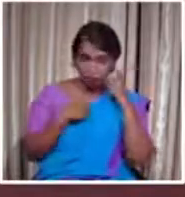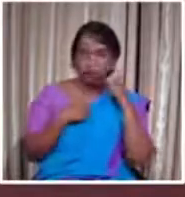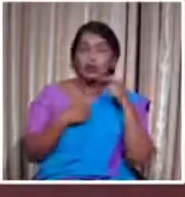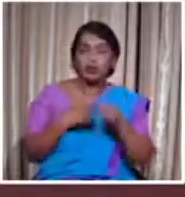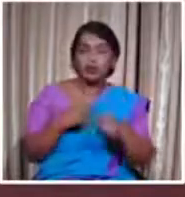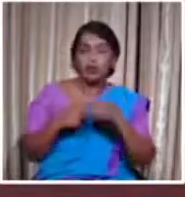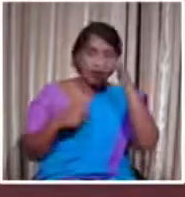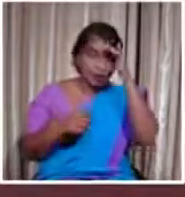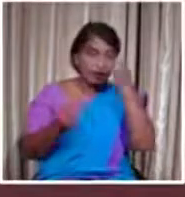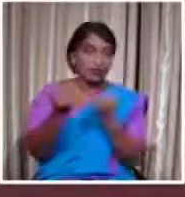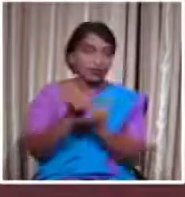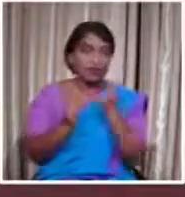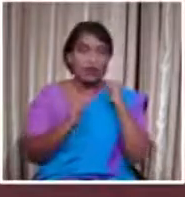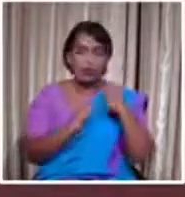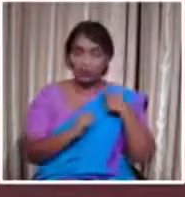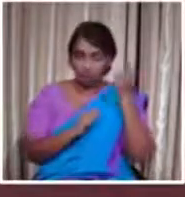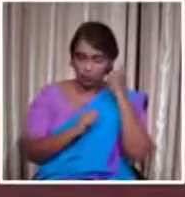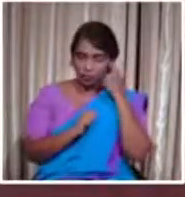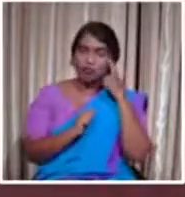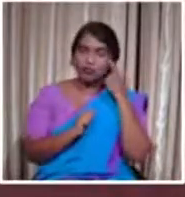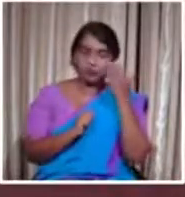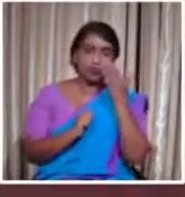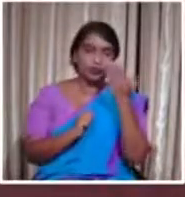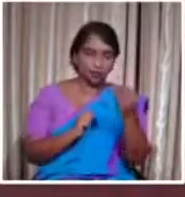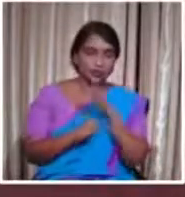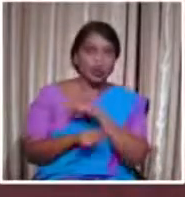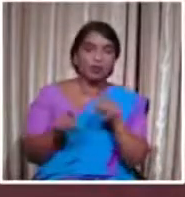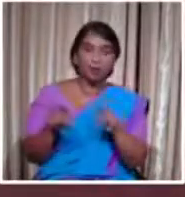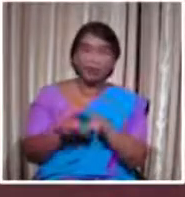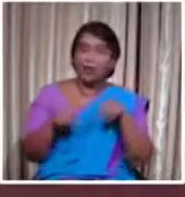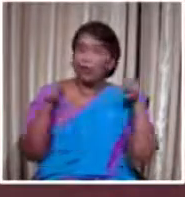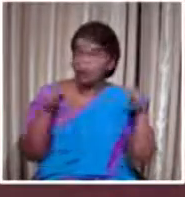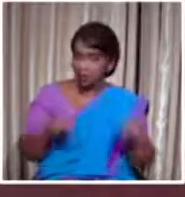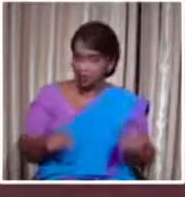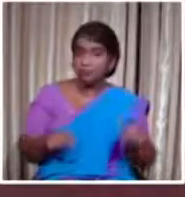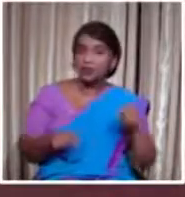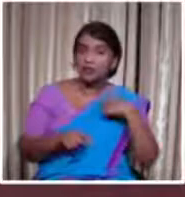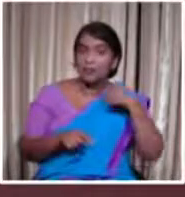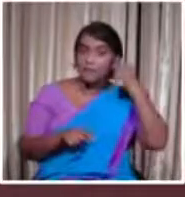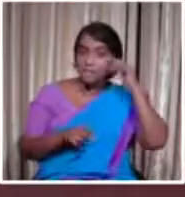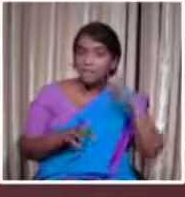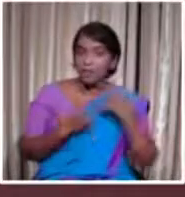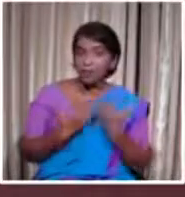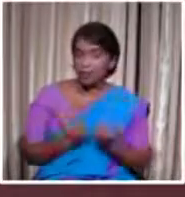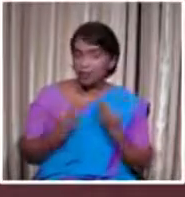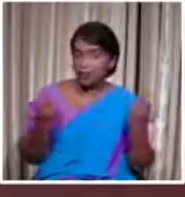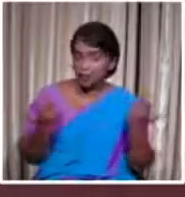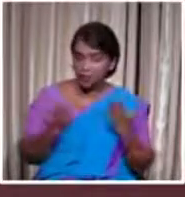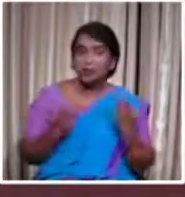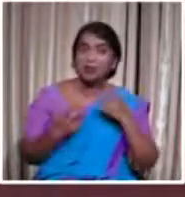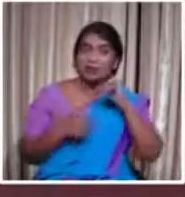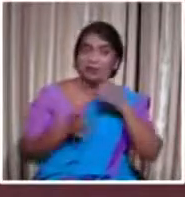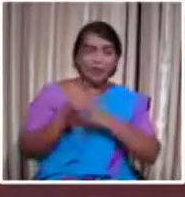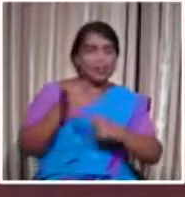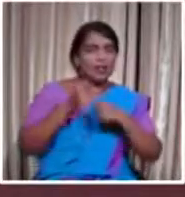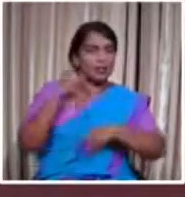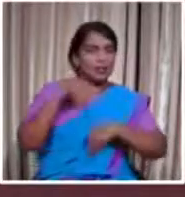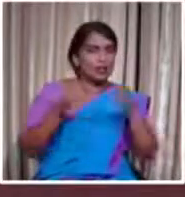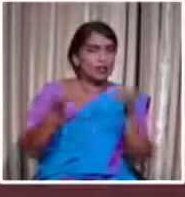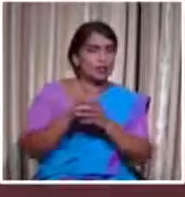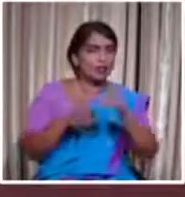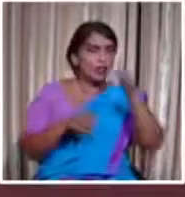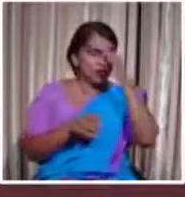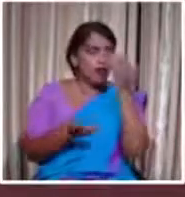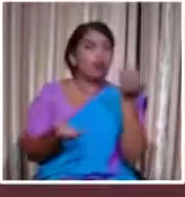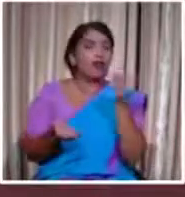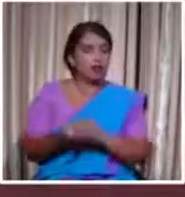එවට නායකත්වය දුන්නේ කවුද කියලා අපි දැක්කා. ඒ අය අද ඒ අයගේ බලාපොරොත්තු ඉටු නොවෙනකොට සමහර දේශපාලන පක්ෂ නායකව